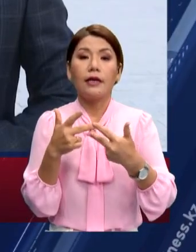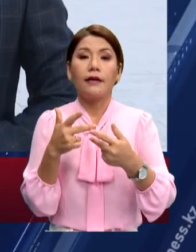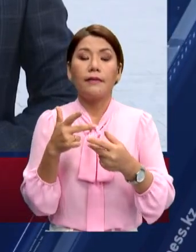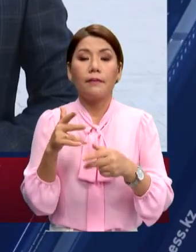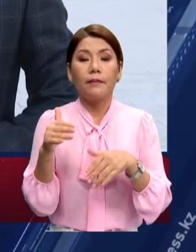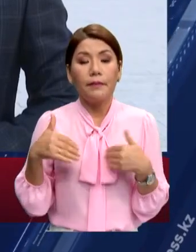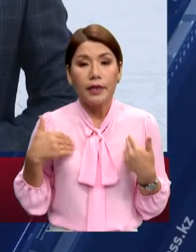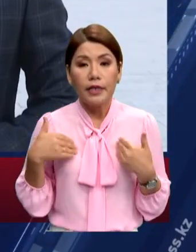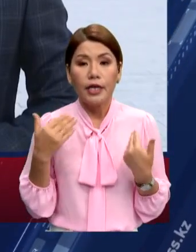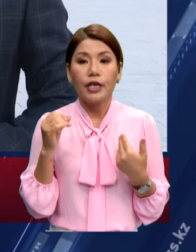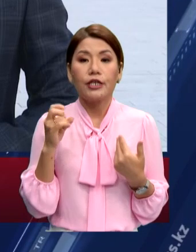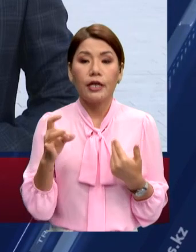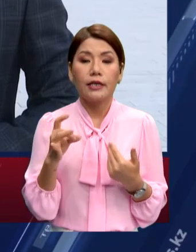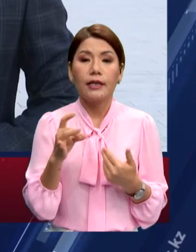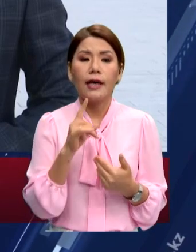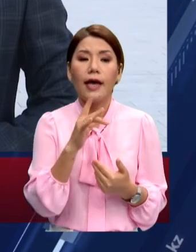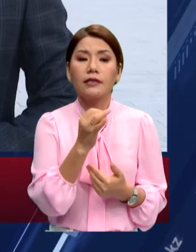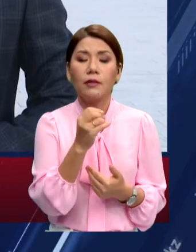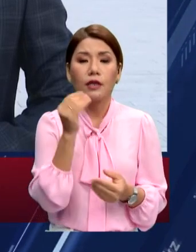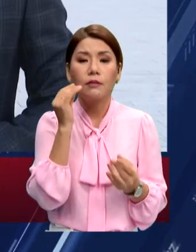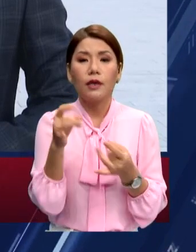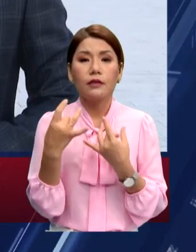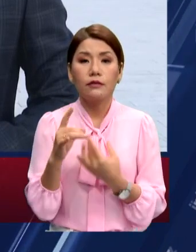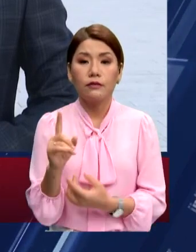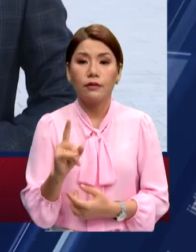Ержан, приветствую. Что говорят эксперты?